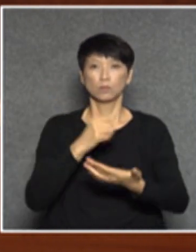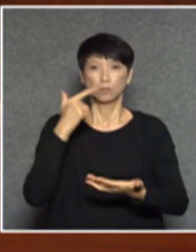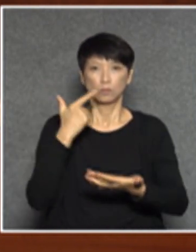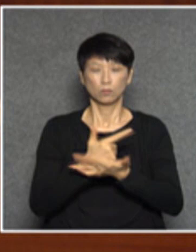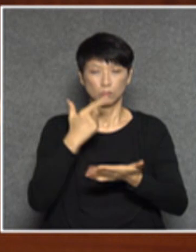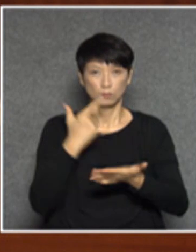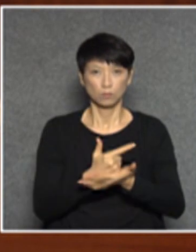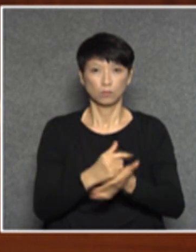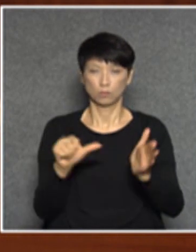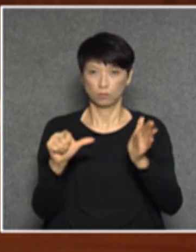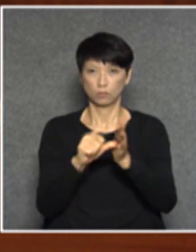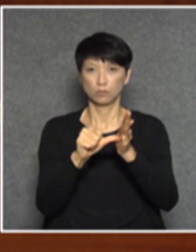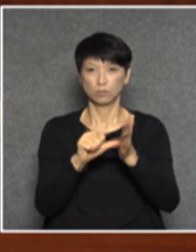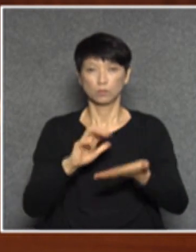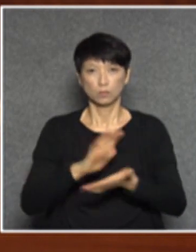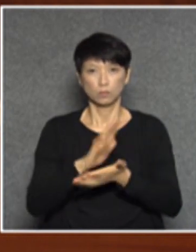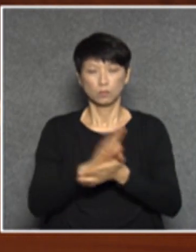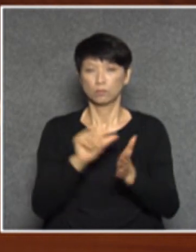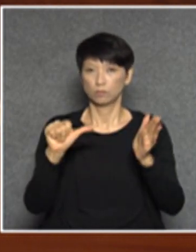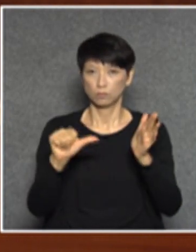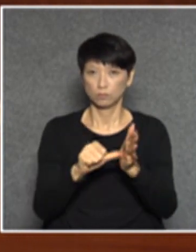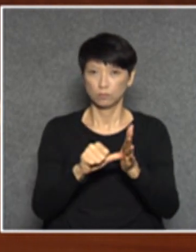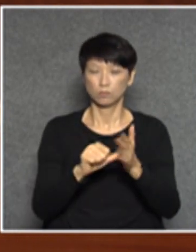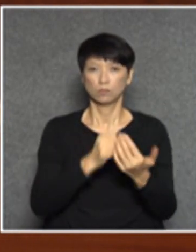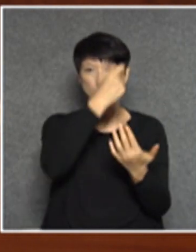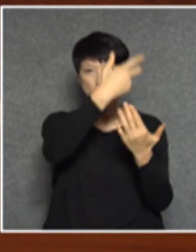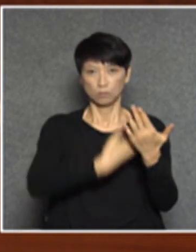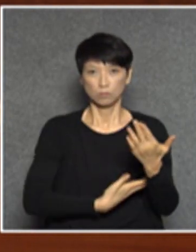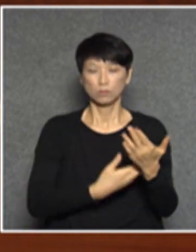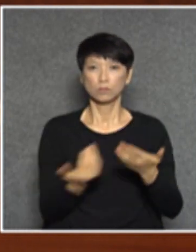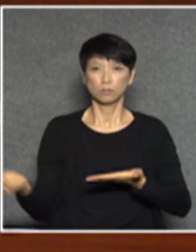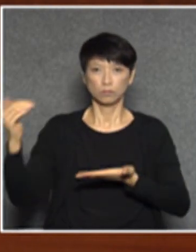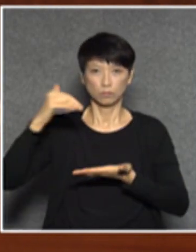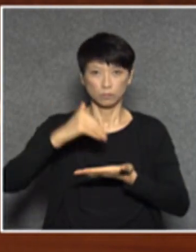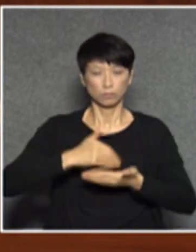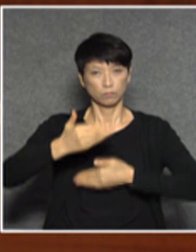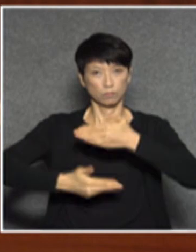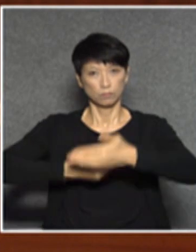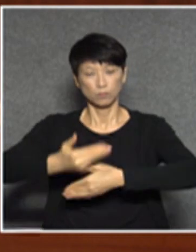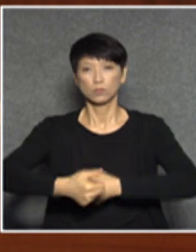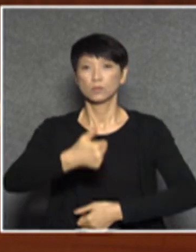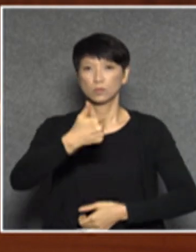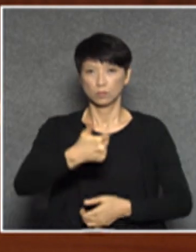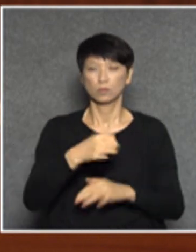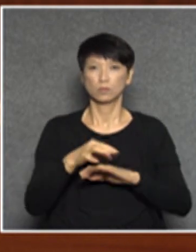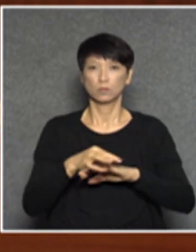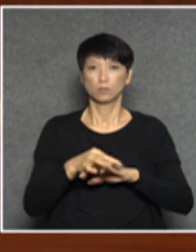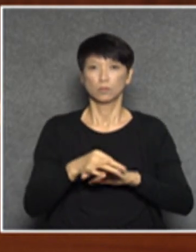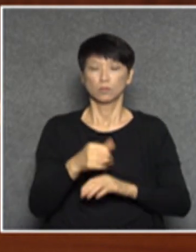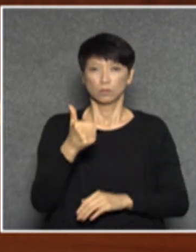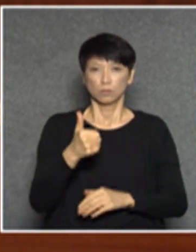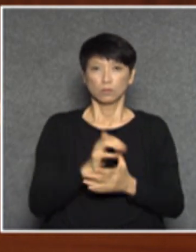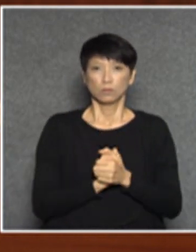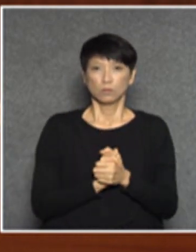有經驗，而且咧嗰個制度一直以嚟咧係行之有效嘅一個金融市場。咁所以